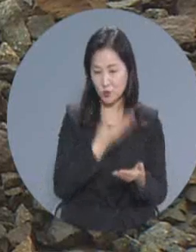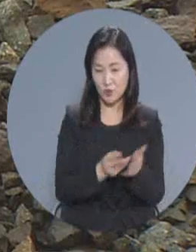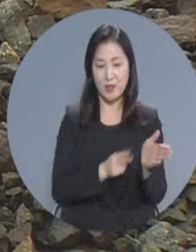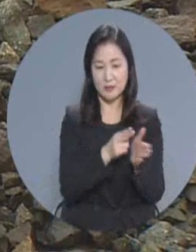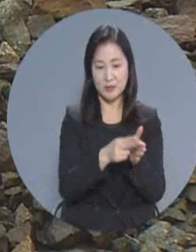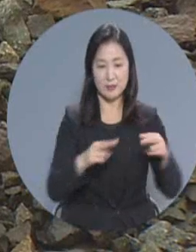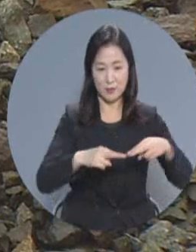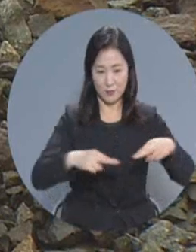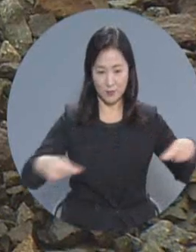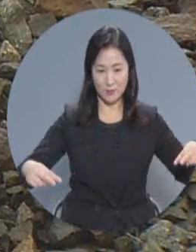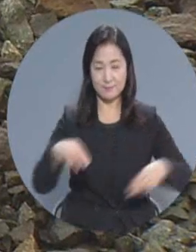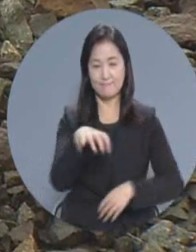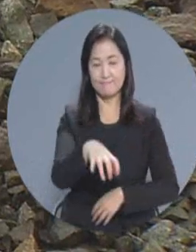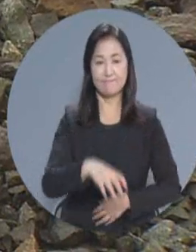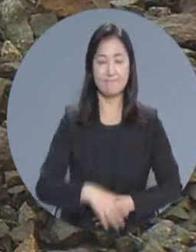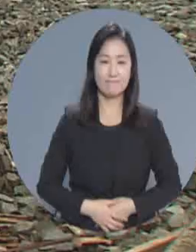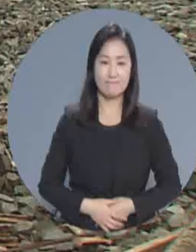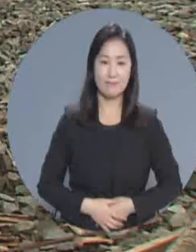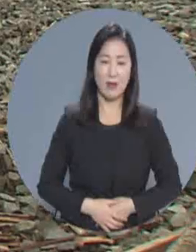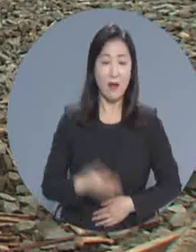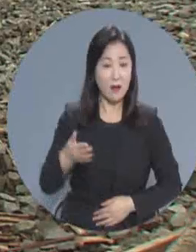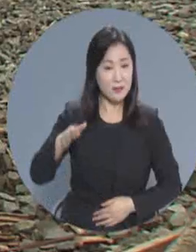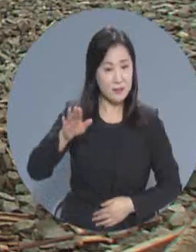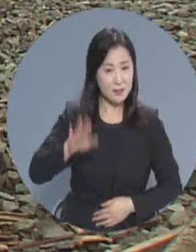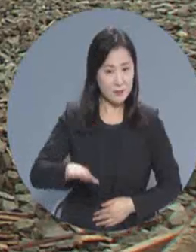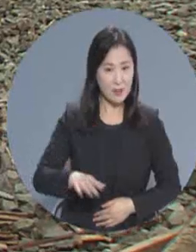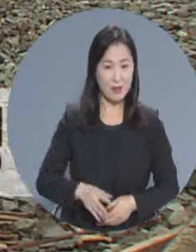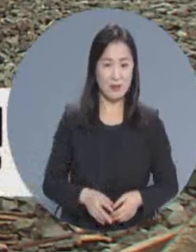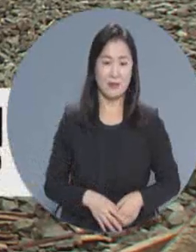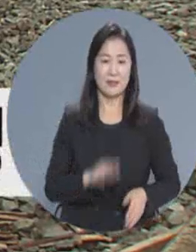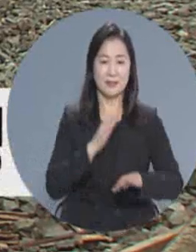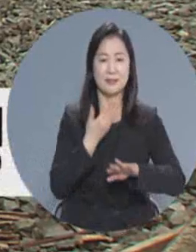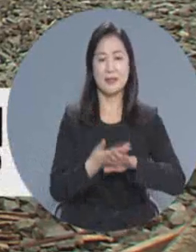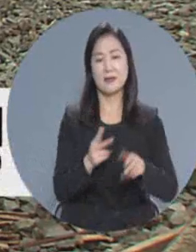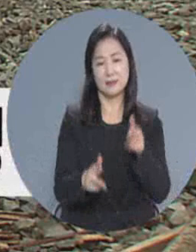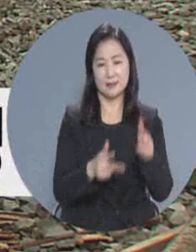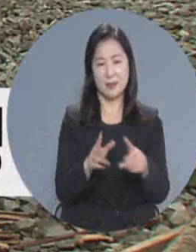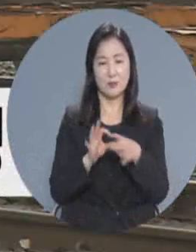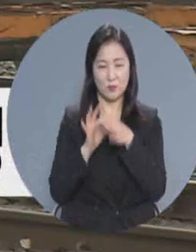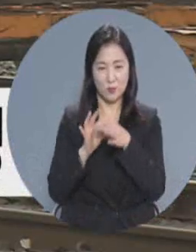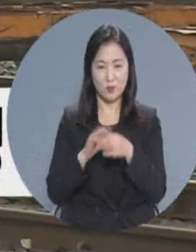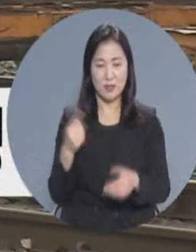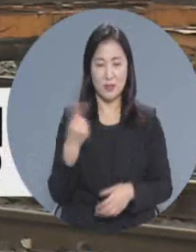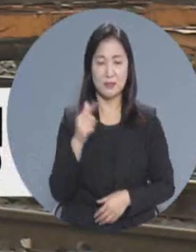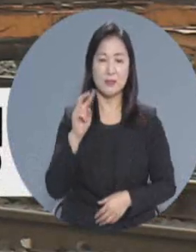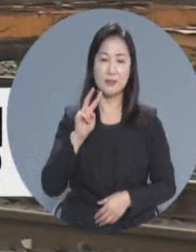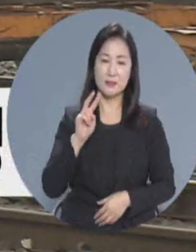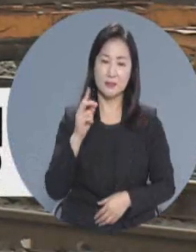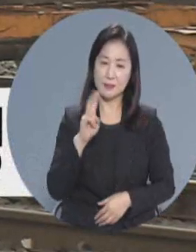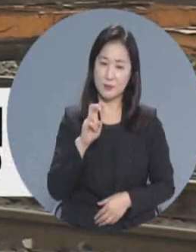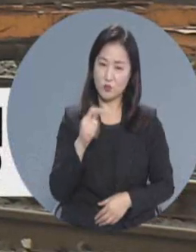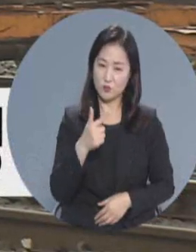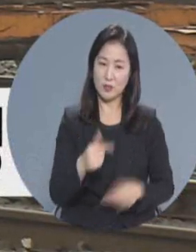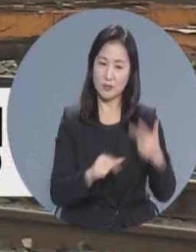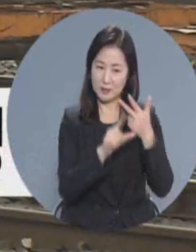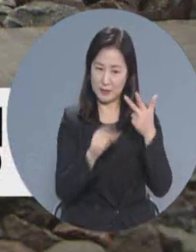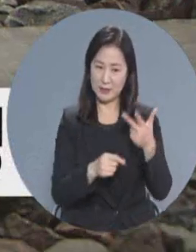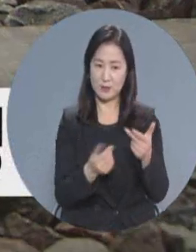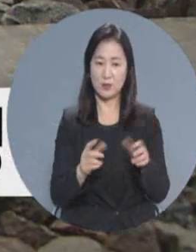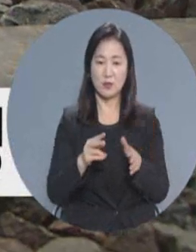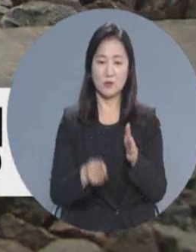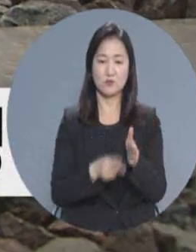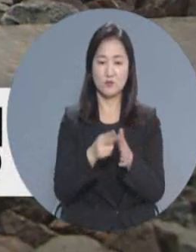경전선. 경전선은 하지만 복선화 사업을 통해 지난 2016년 7월 운행이 중단되면서